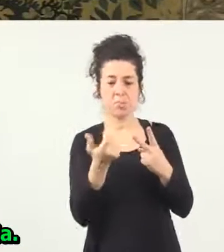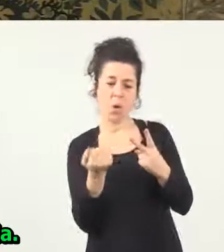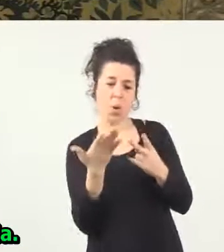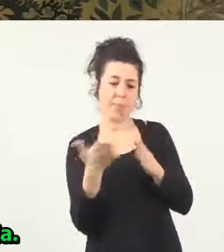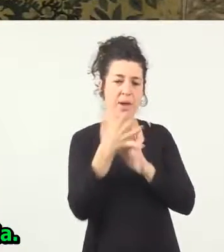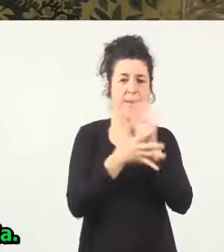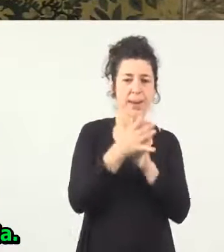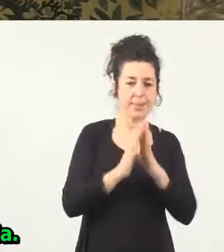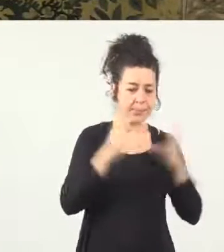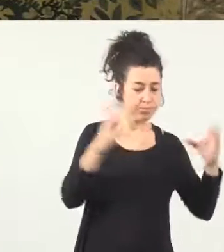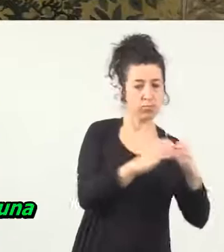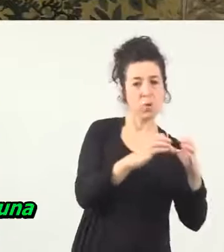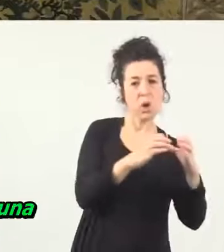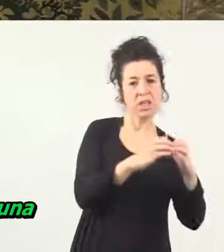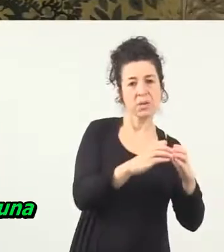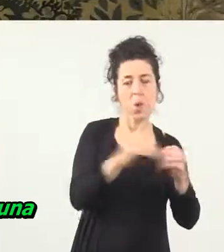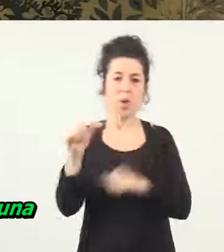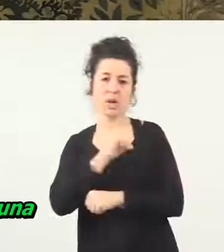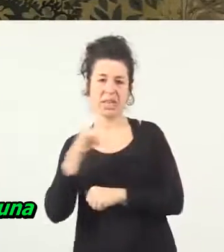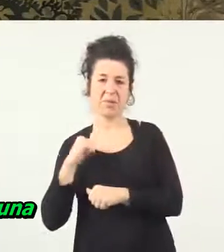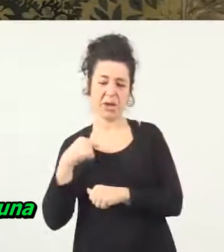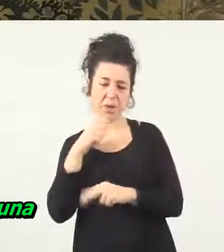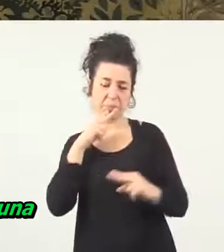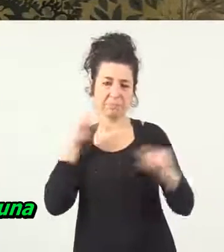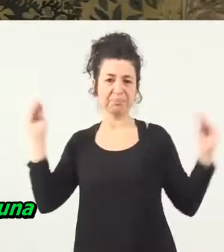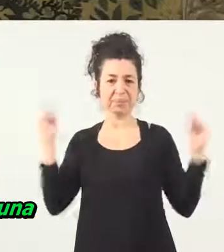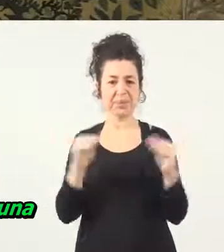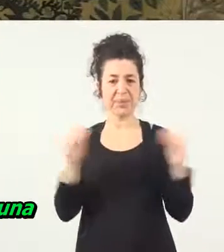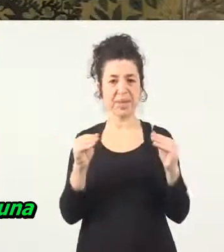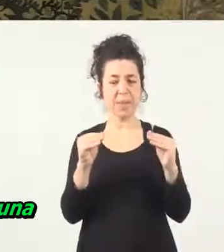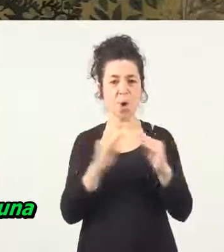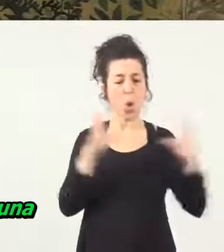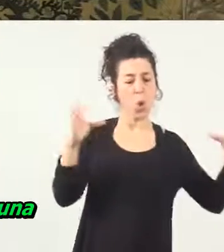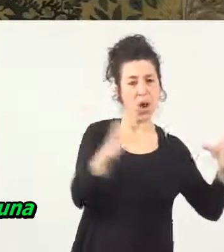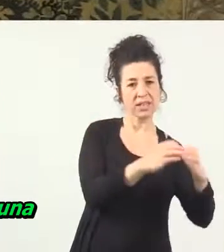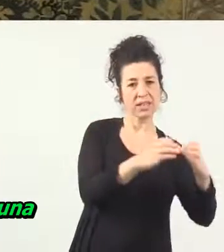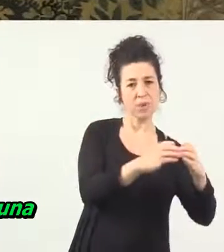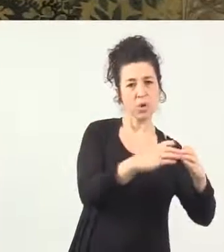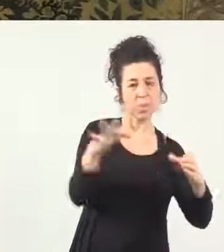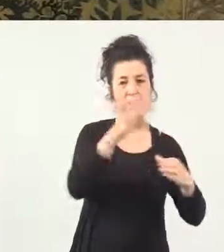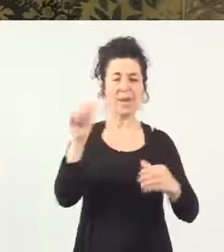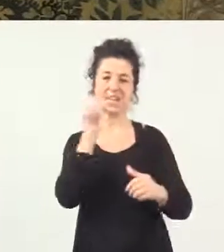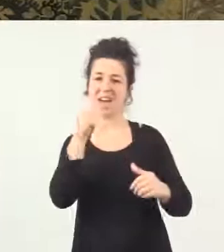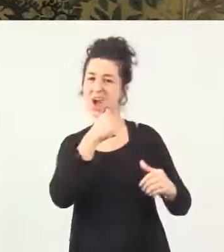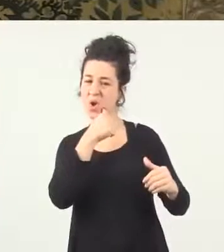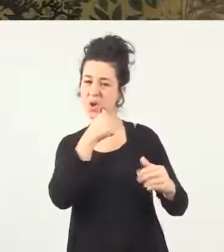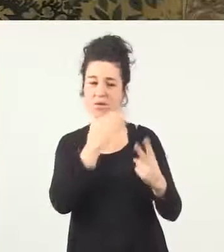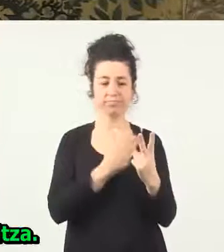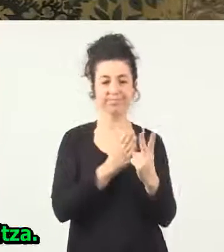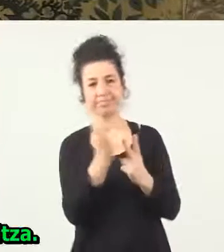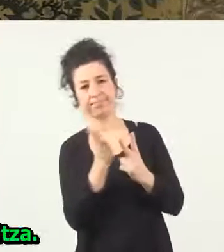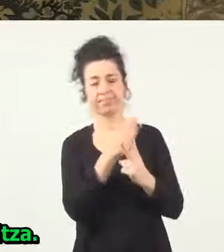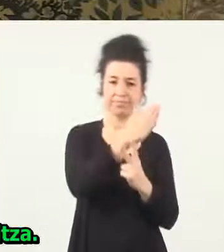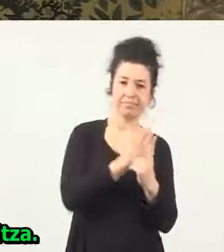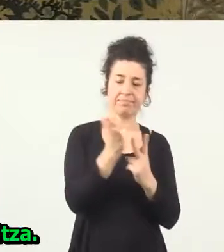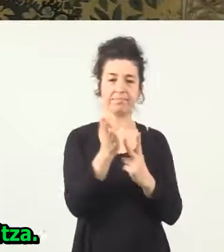kolektiboa, dimentsio individuala, baina nik deitzen dut kolektibotasuna eta anonimotasunaren inguruan, pixka bat bi ardatzoiek,